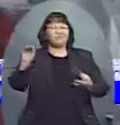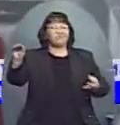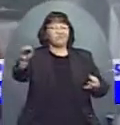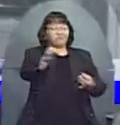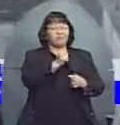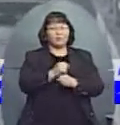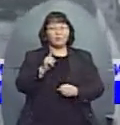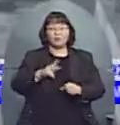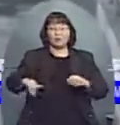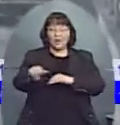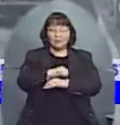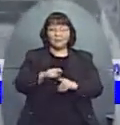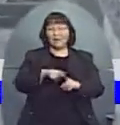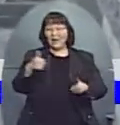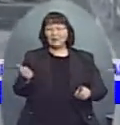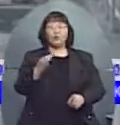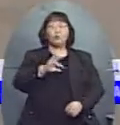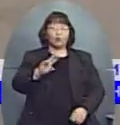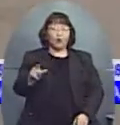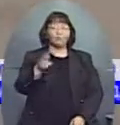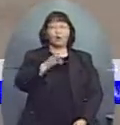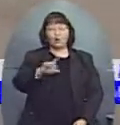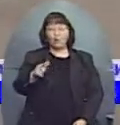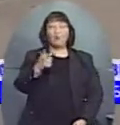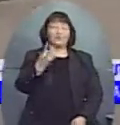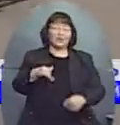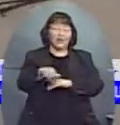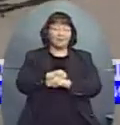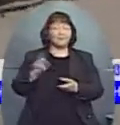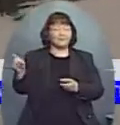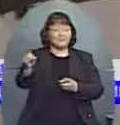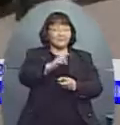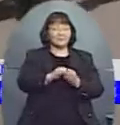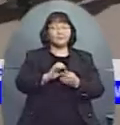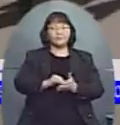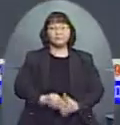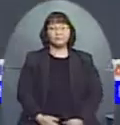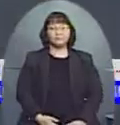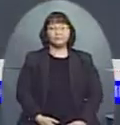эрхийн комисс Хөвсгөл аймгаас гадна Өмнөговь, Дорногов, Говь, Гоёлтай зэрэг аймагуудад ажиллахаар төлөвлөж байгаа юм байна.